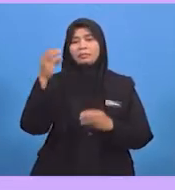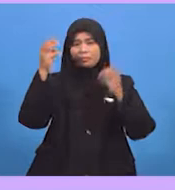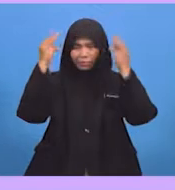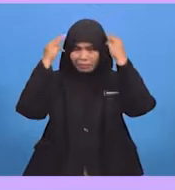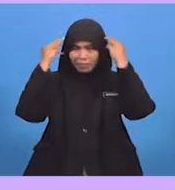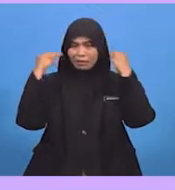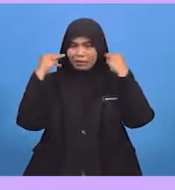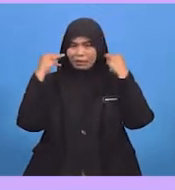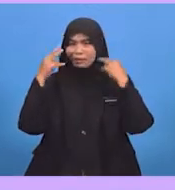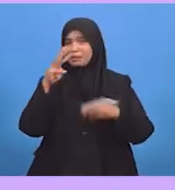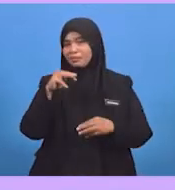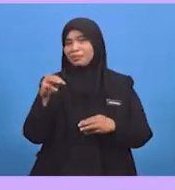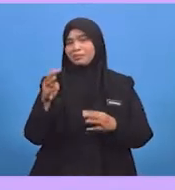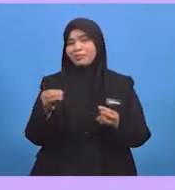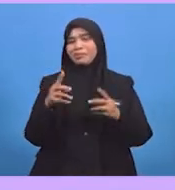Murid-murid ingin ke sana tak?